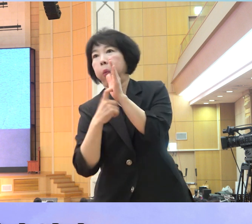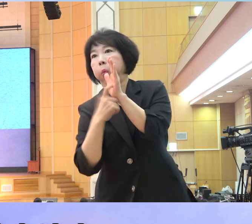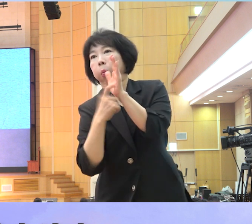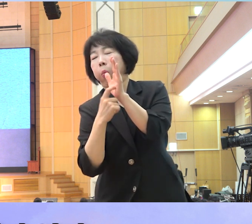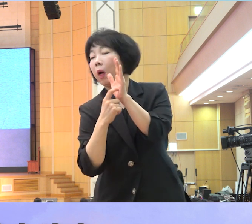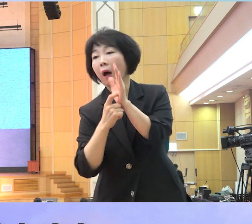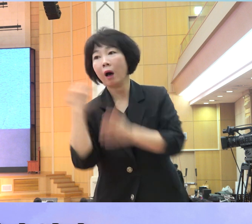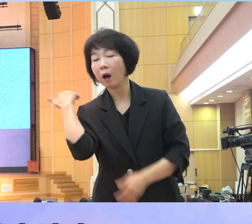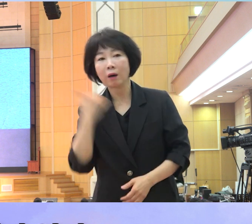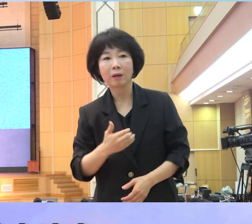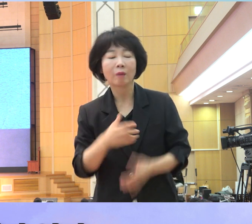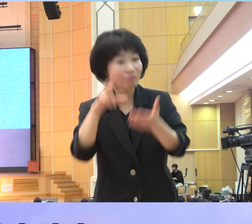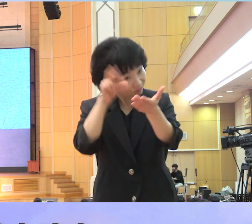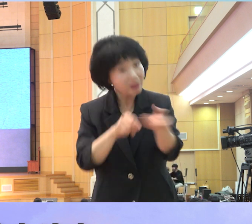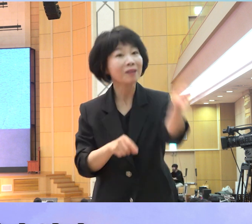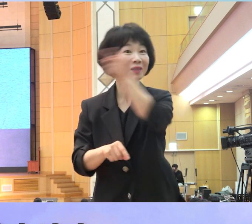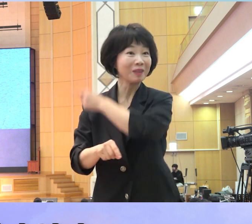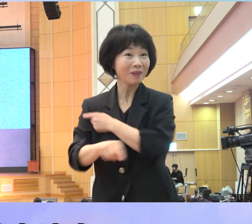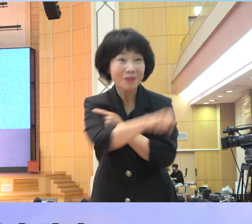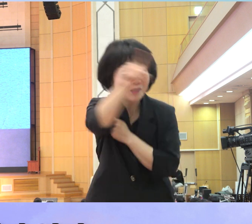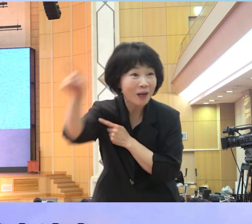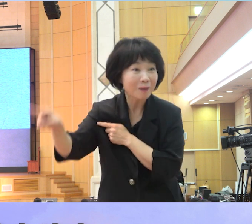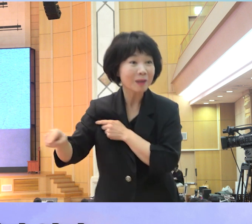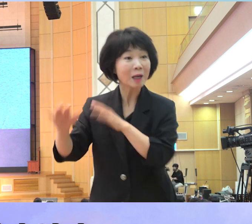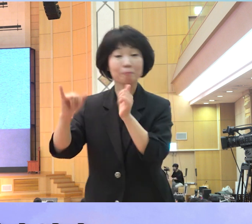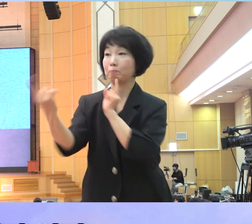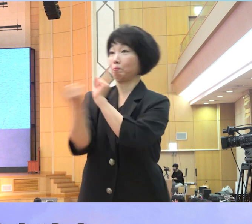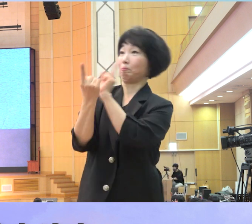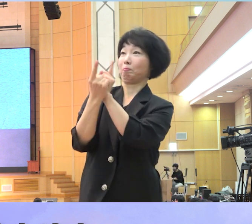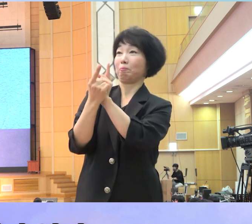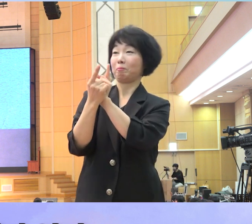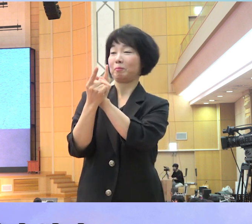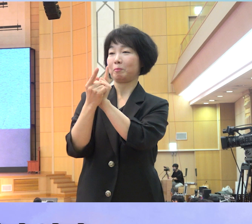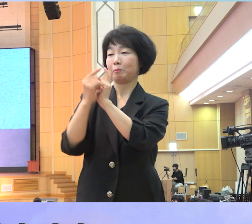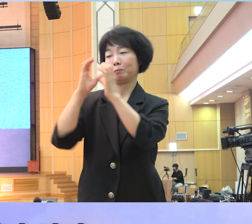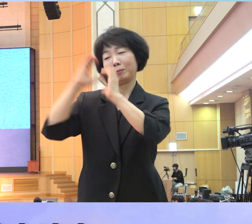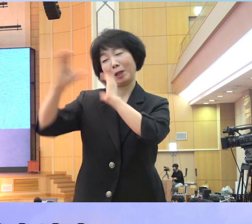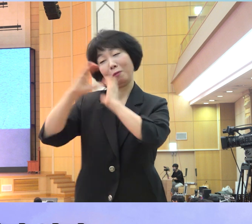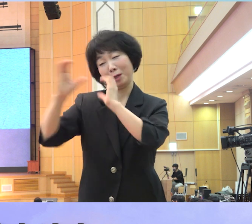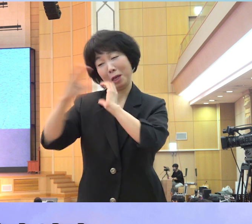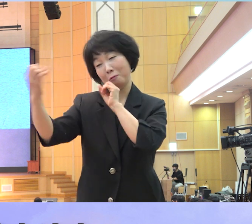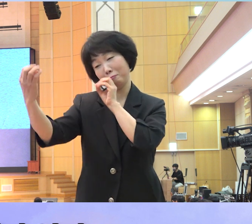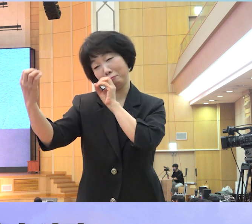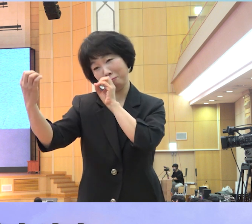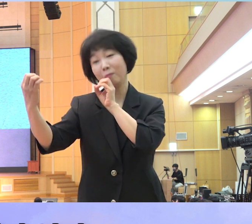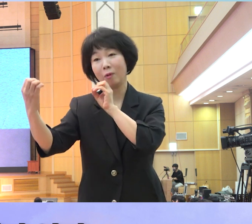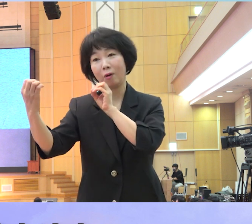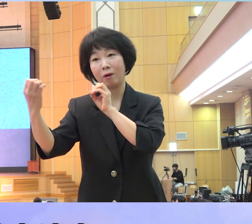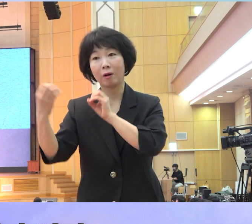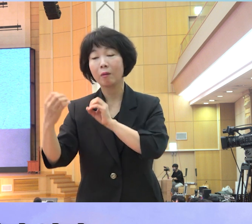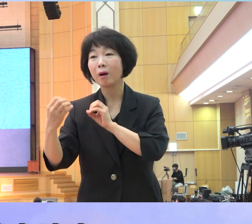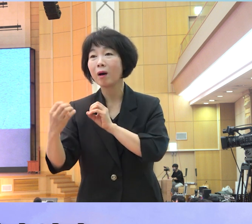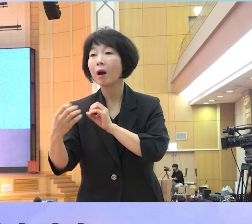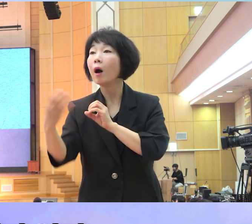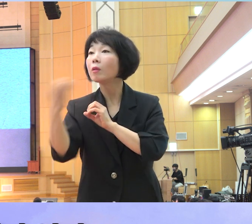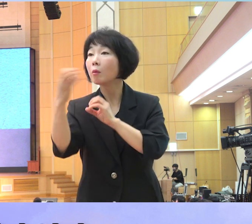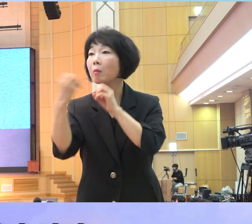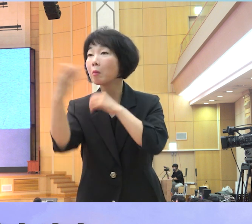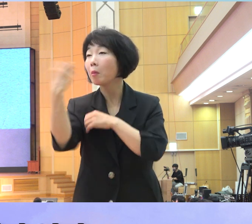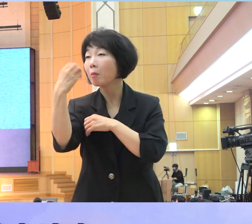또 대화를 하다가 이런 말을 굉장히 많이 한다고 합니다. 그래서 결론이